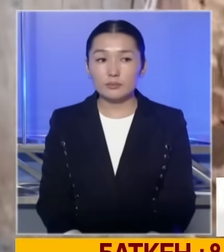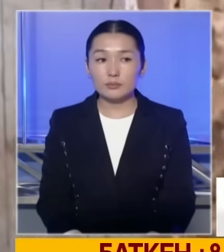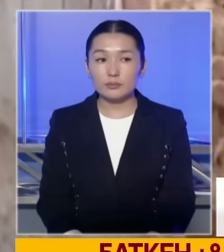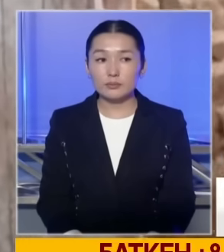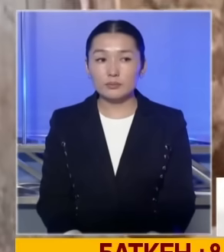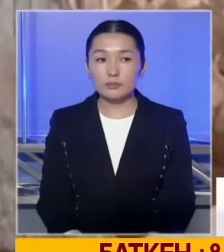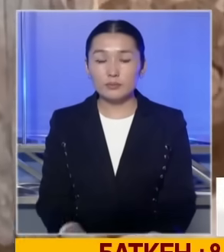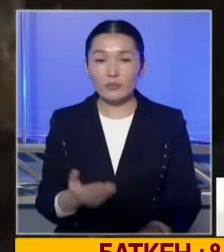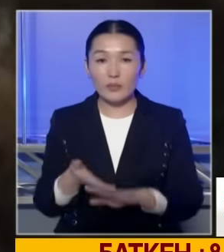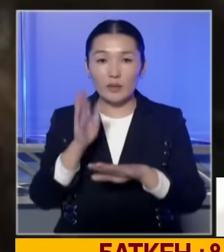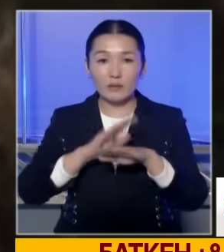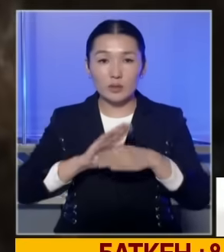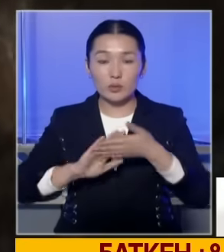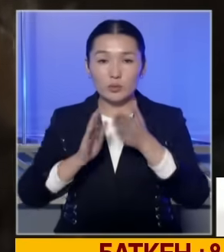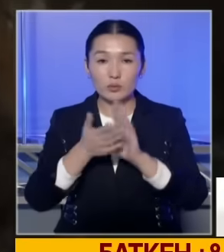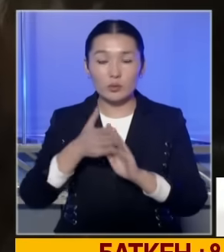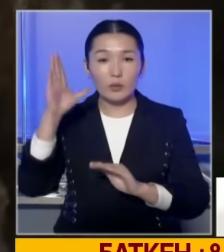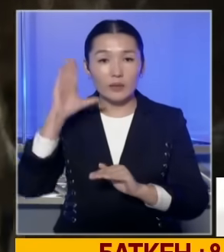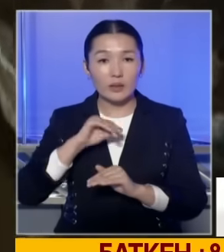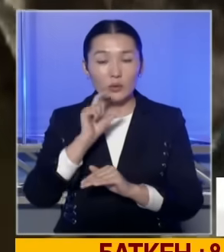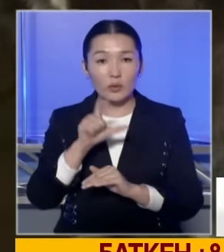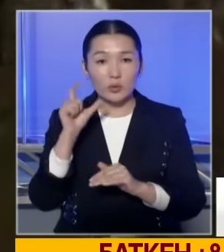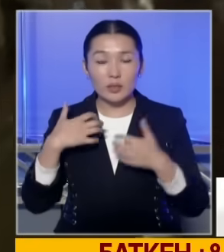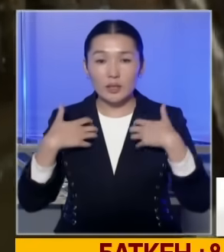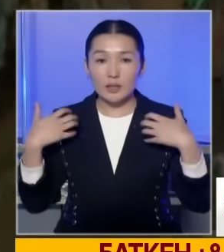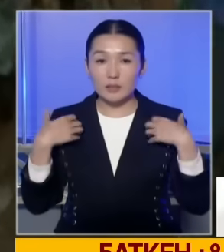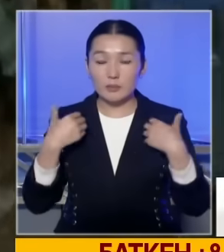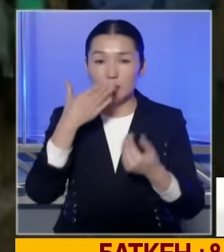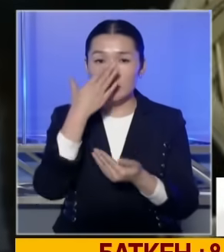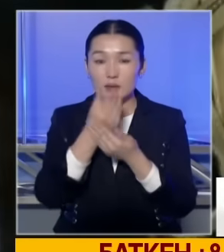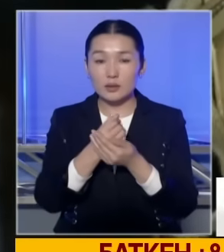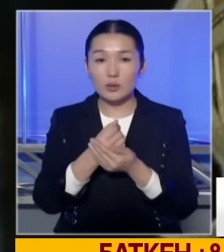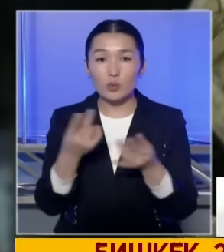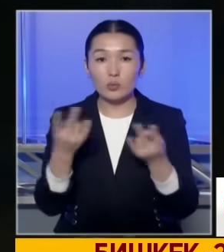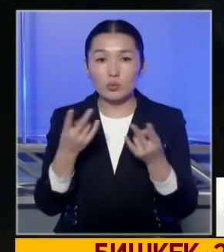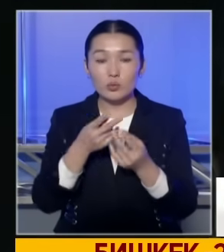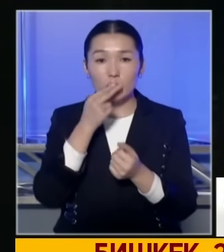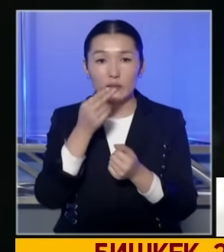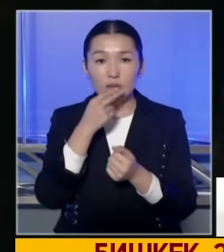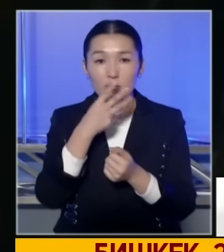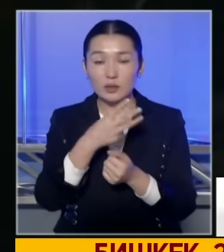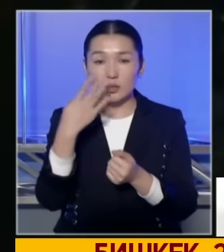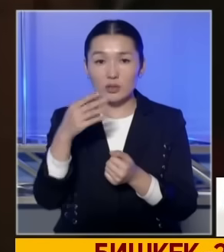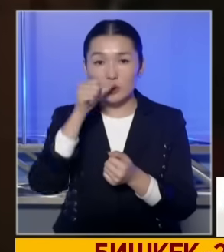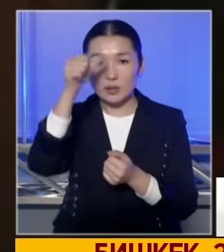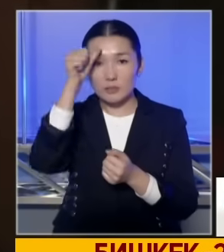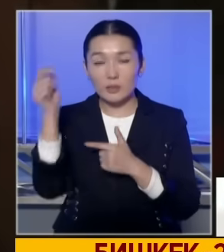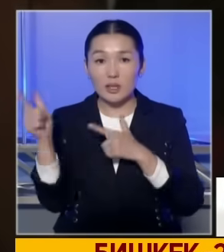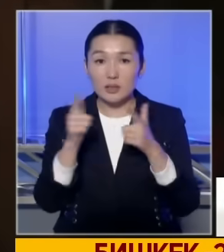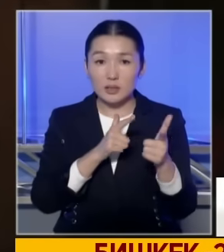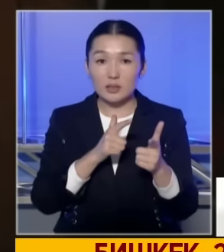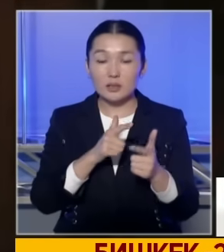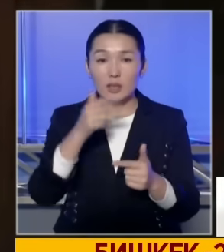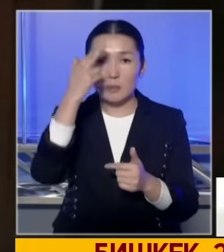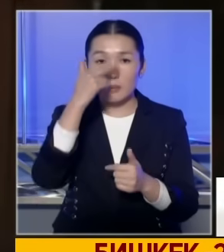Катаал шартка көнгөн электриктер мал жандыгынын жемчөгүн, өздөрүнө керектүү тамак аштын корун 3-4 айга жетерлик камдап алганга көнгөн. Онлайн